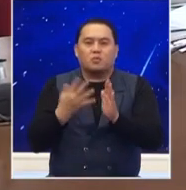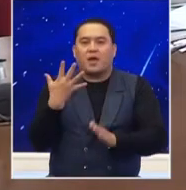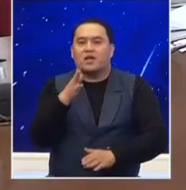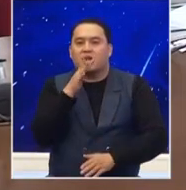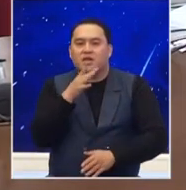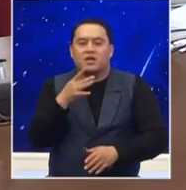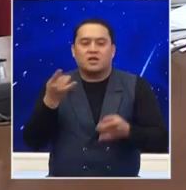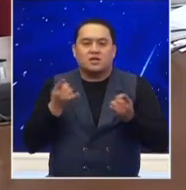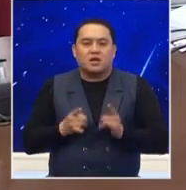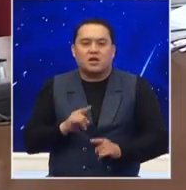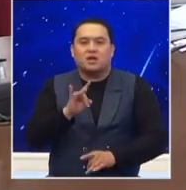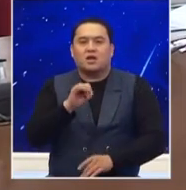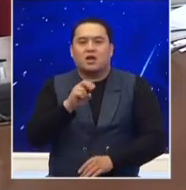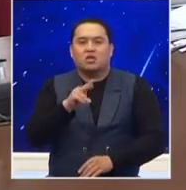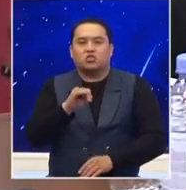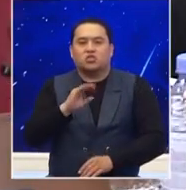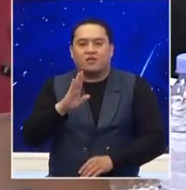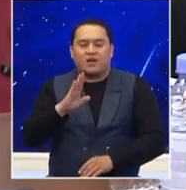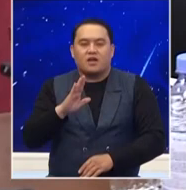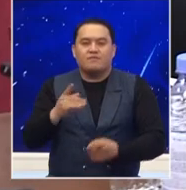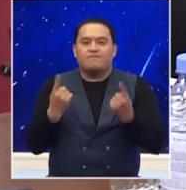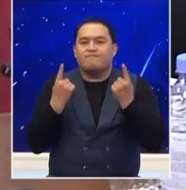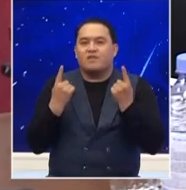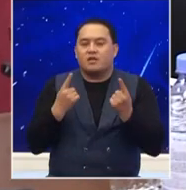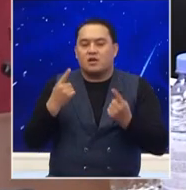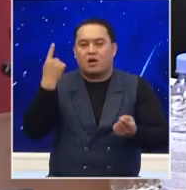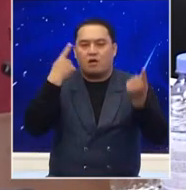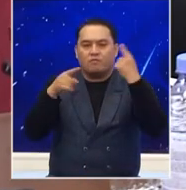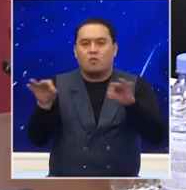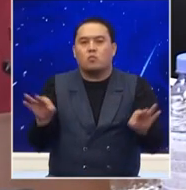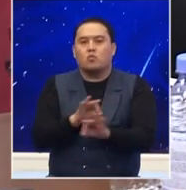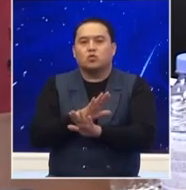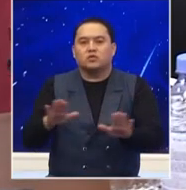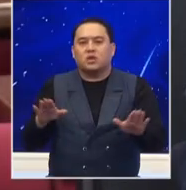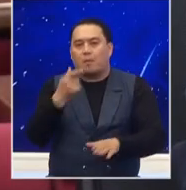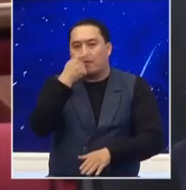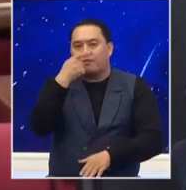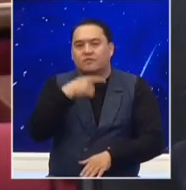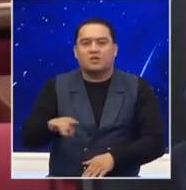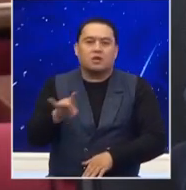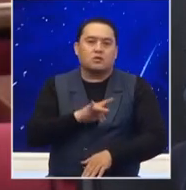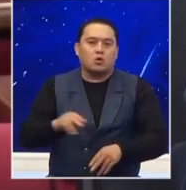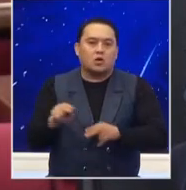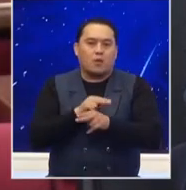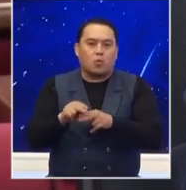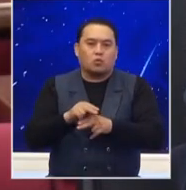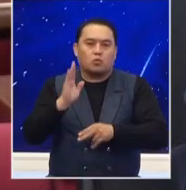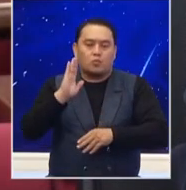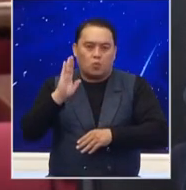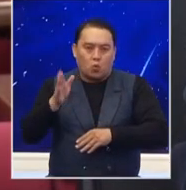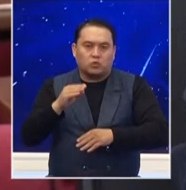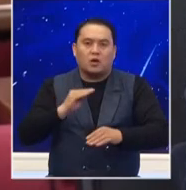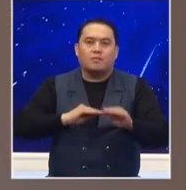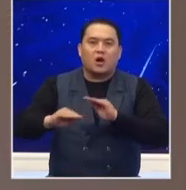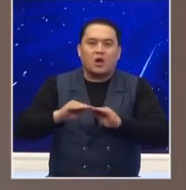со дня рождения Данеша Ракишева. В названной в честь выдающегося композитора школы искусств в Панфиловском районе пройдет ремонт. Также будет